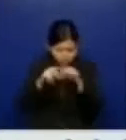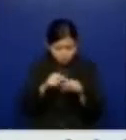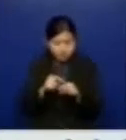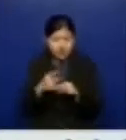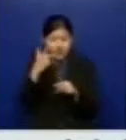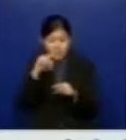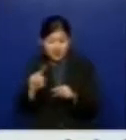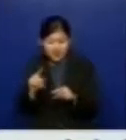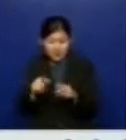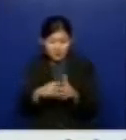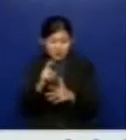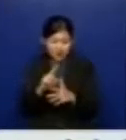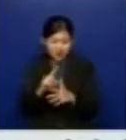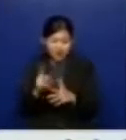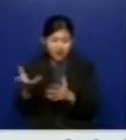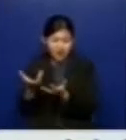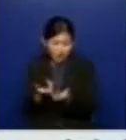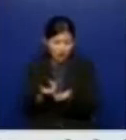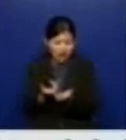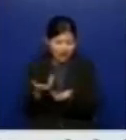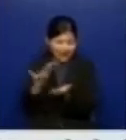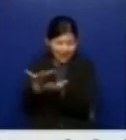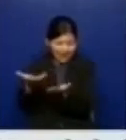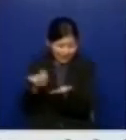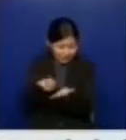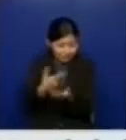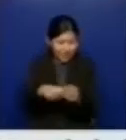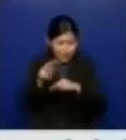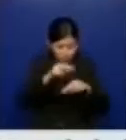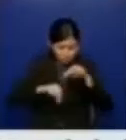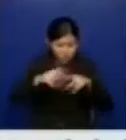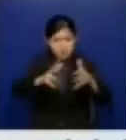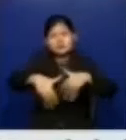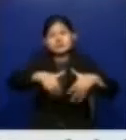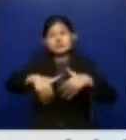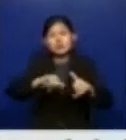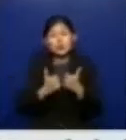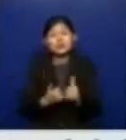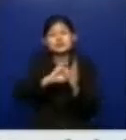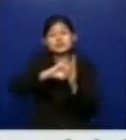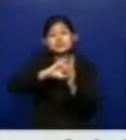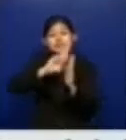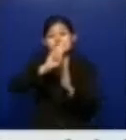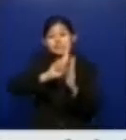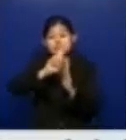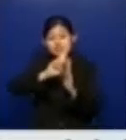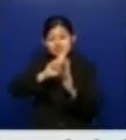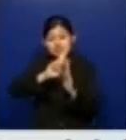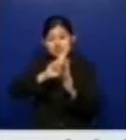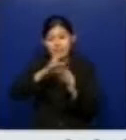ชนท่านประธานครับกำนันผู้ใหญ่บ้านวันนี้ที่จังหวัดเชียงรายตั้งด่านทุกคื